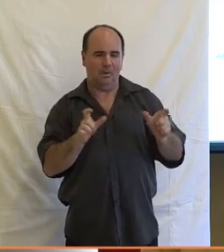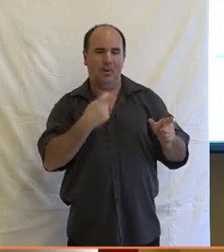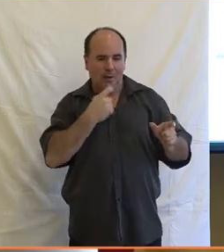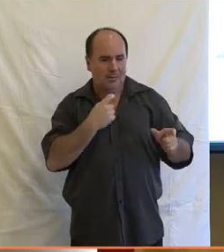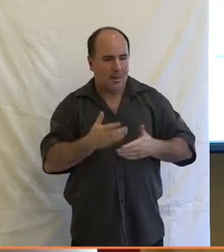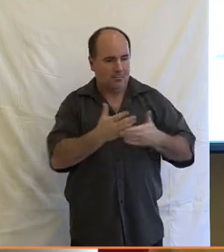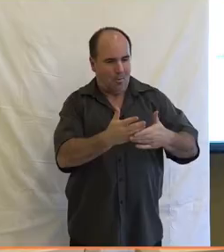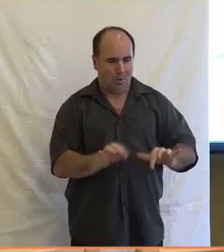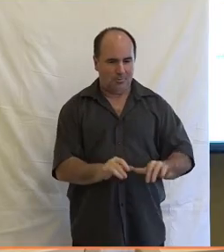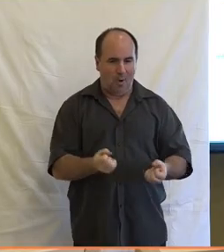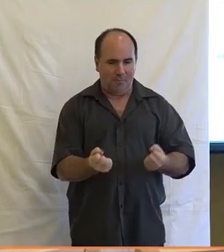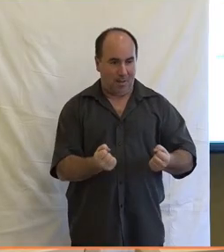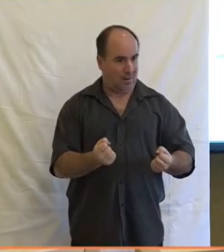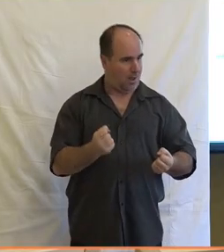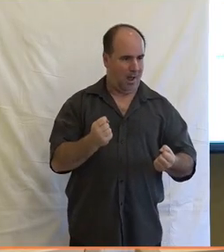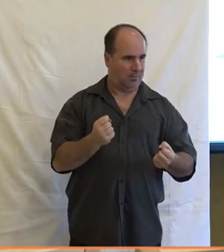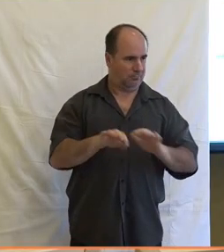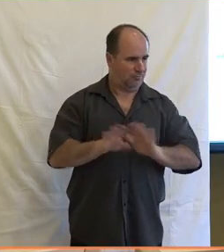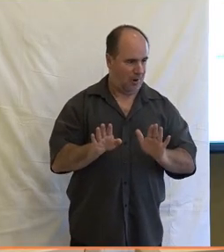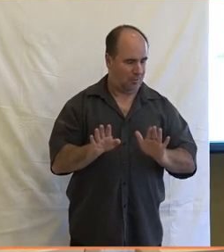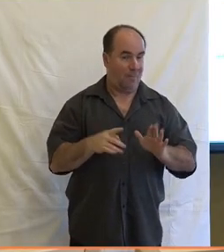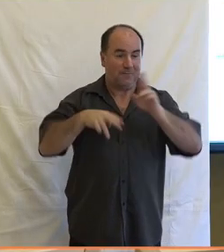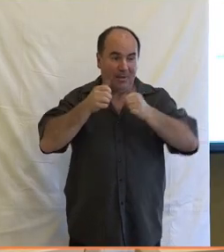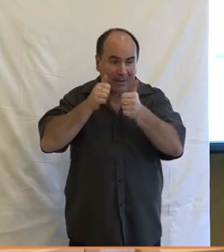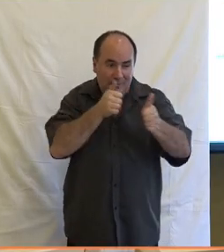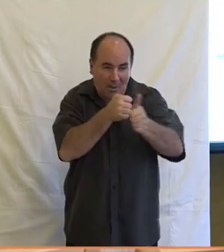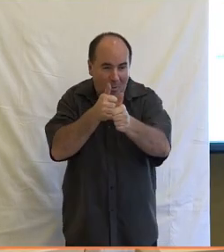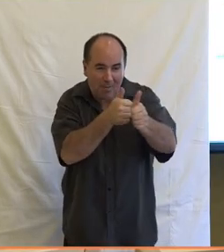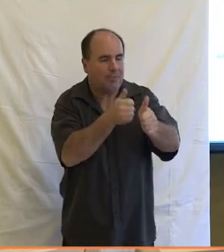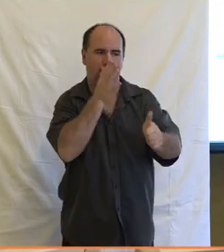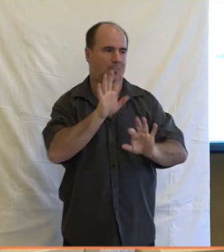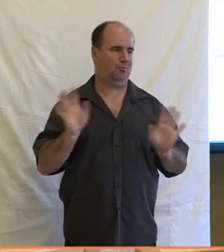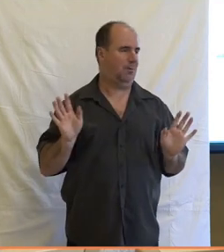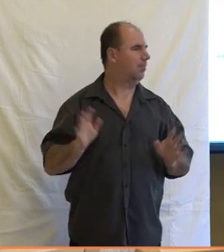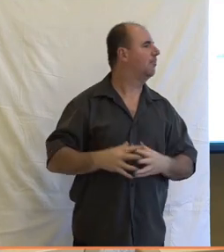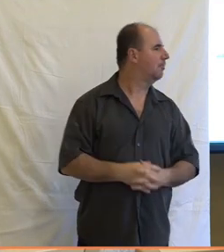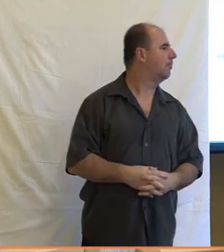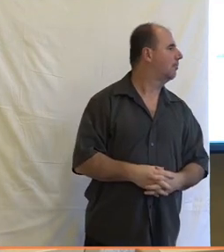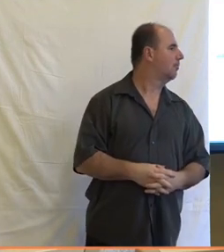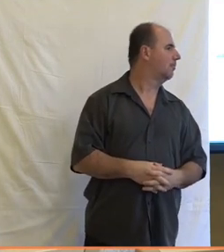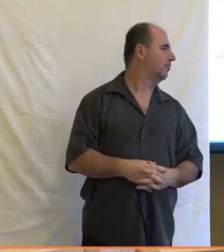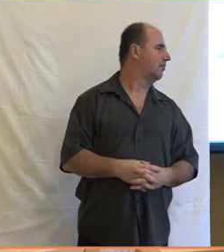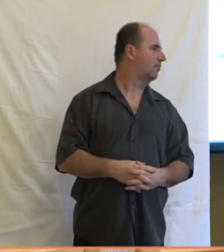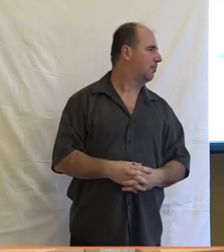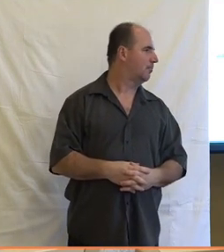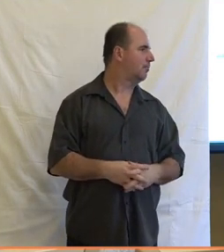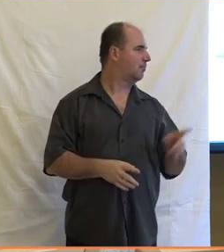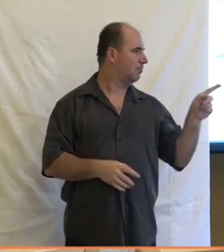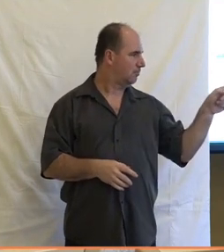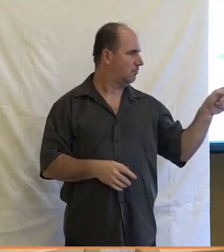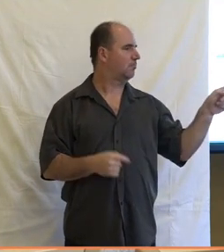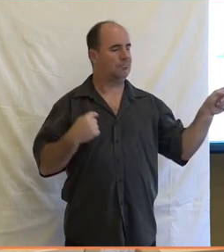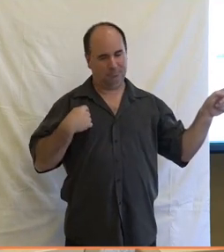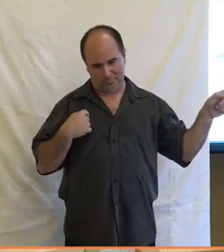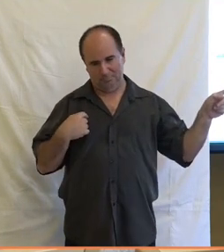nedostaly dál. Tak my na to dbáme hodně, protože jednak mi to přijde fér, jak jsem